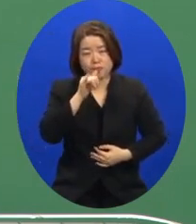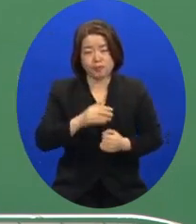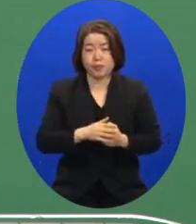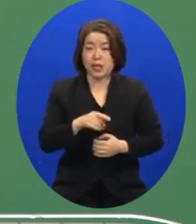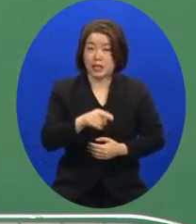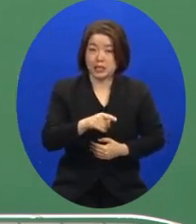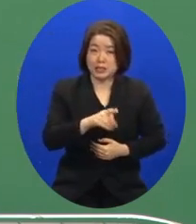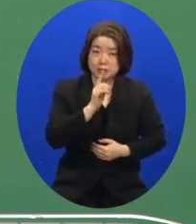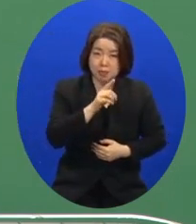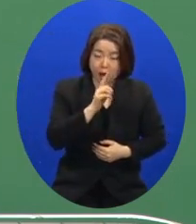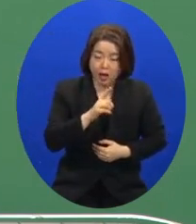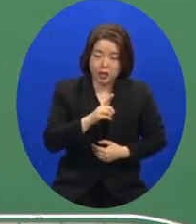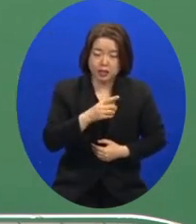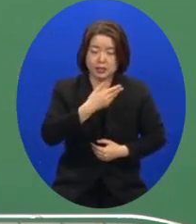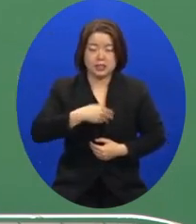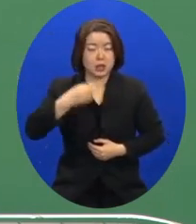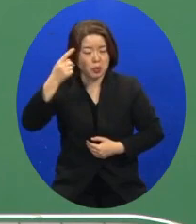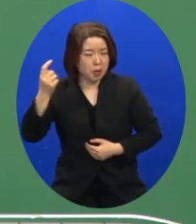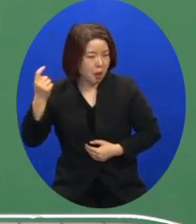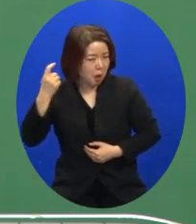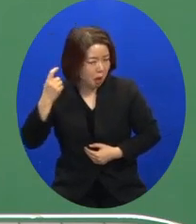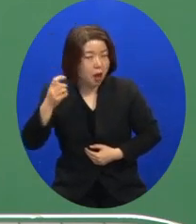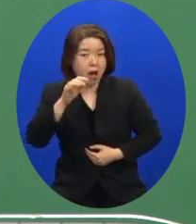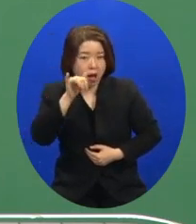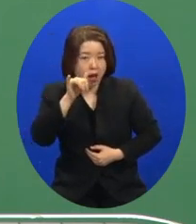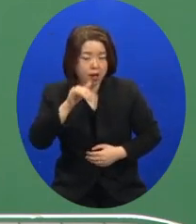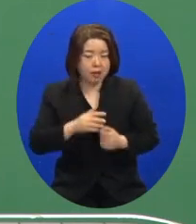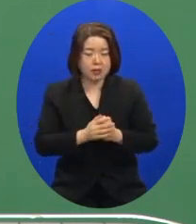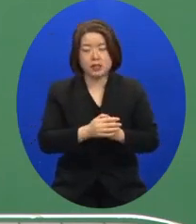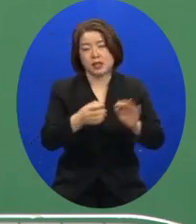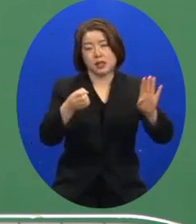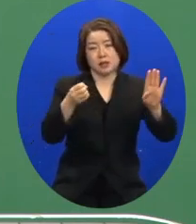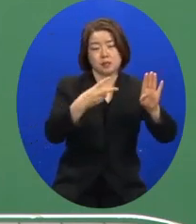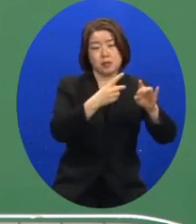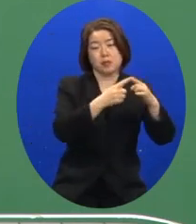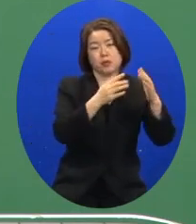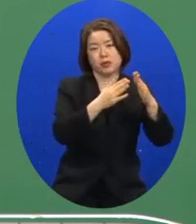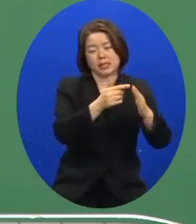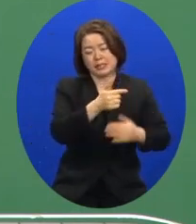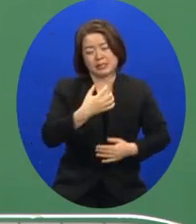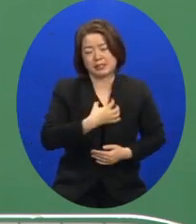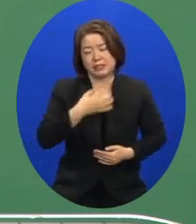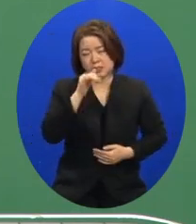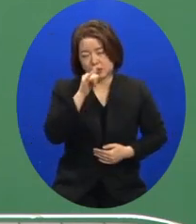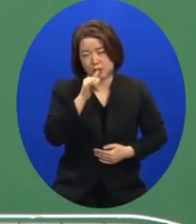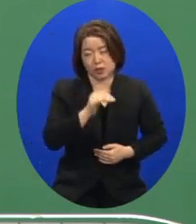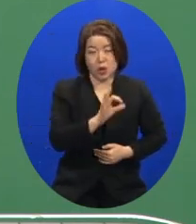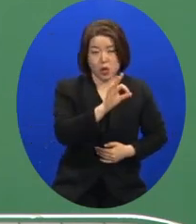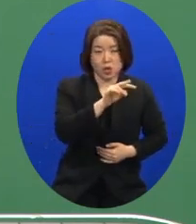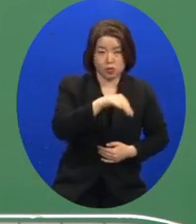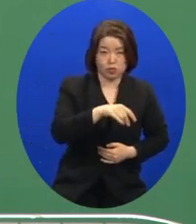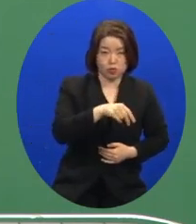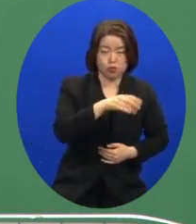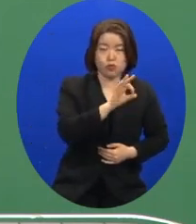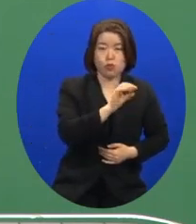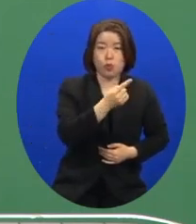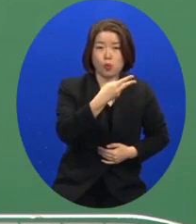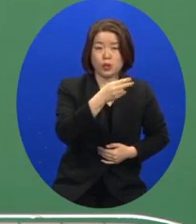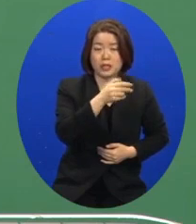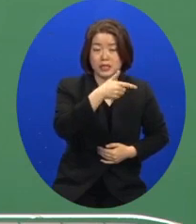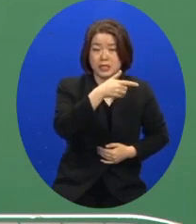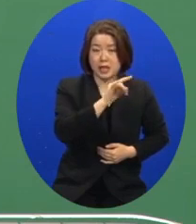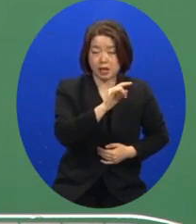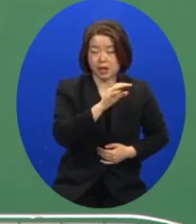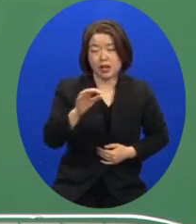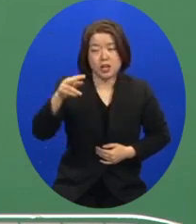바울에게까지 전해졌습니다. 빌립보 교회의 큰 걱정이에요. 유오디아와 순두계가 너무 마음이 안 맞아요.